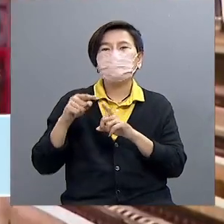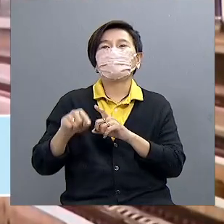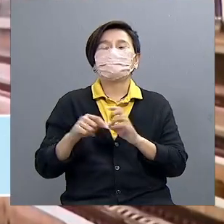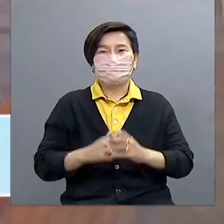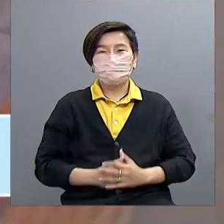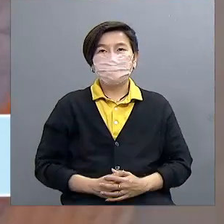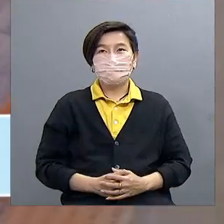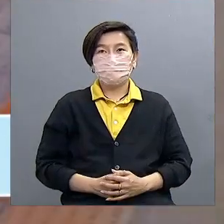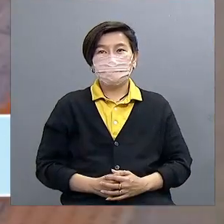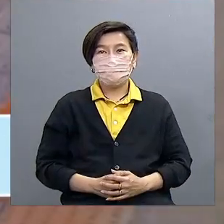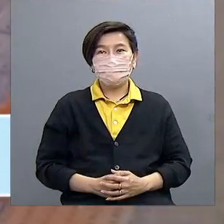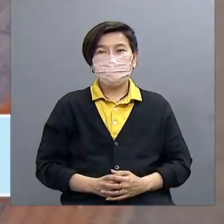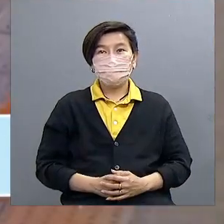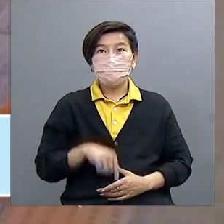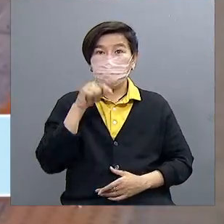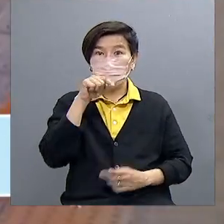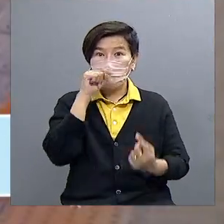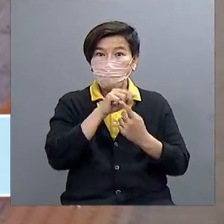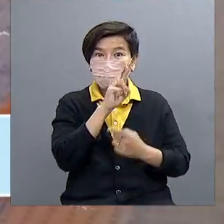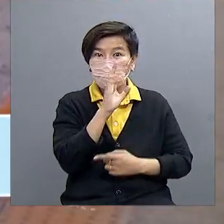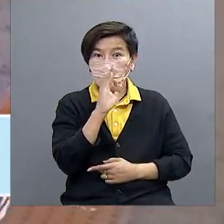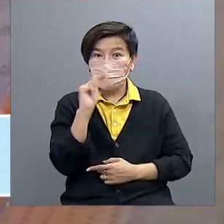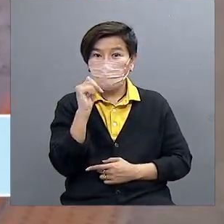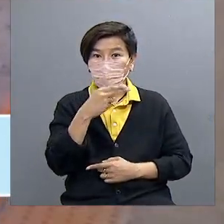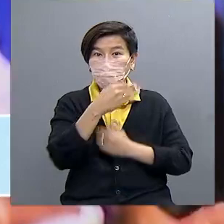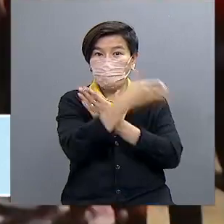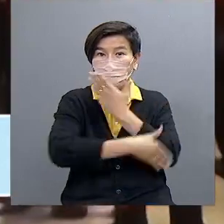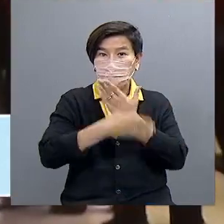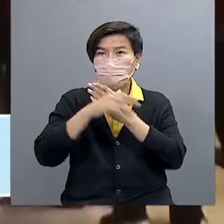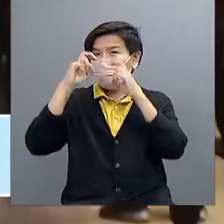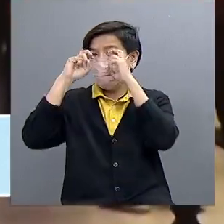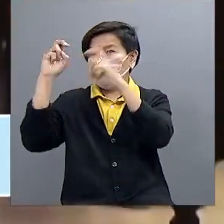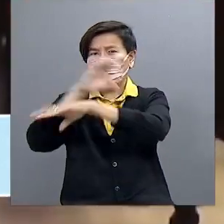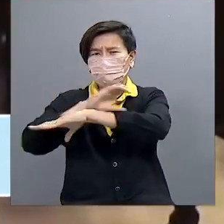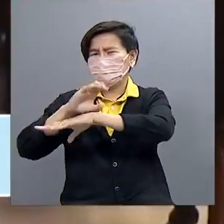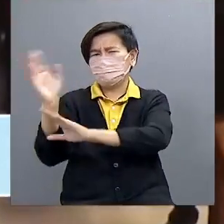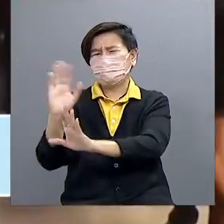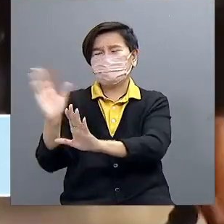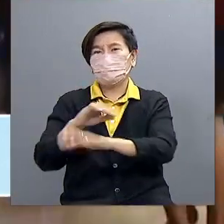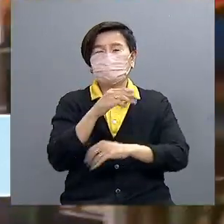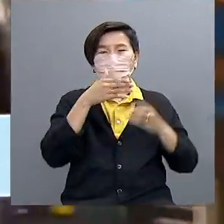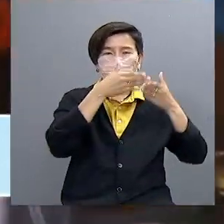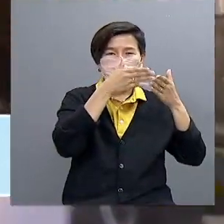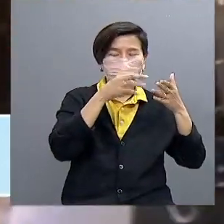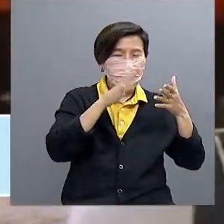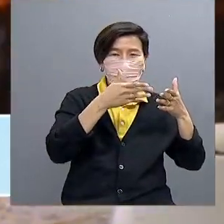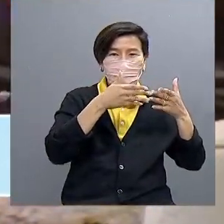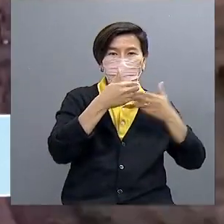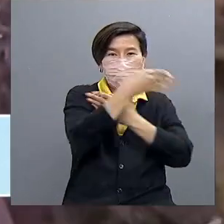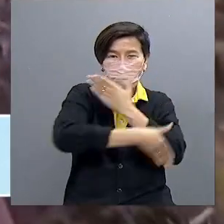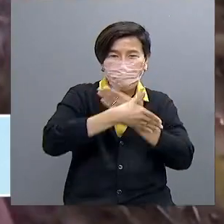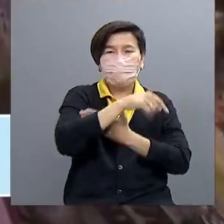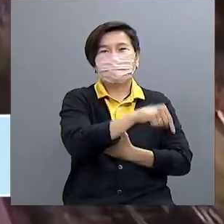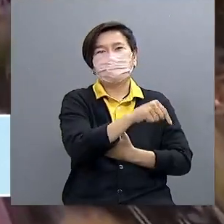เดี๋ยวบางทีบางท่านจำสับสนเอ๊ะจะไปใช้รถไฟฟ้า ไม่ใช่ เอออันนี้ไม่ใช่นะคะเป็นในส่วนของทางการรถไฟรถไฟ ร